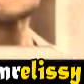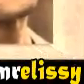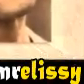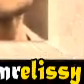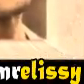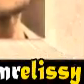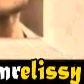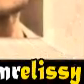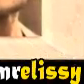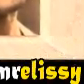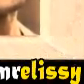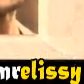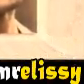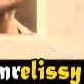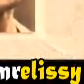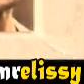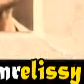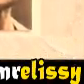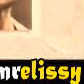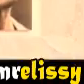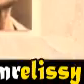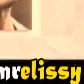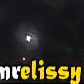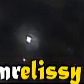قول شكوتك.